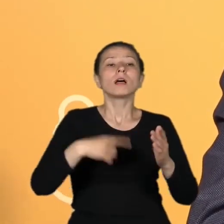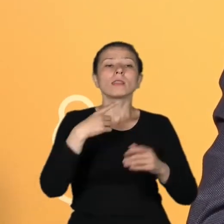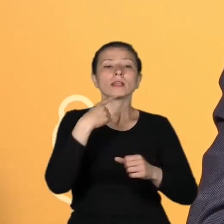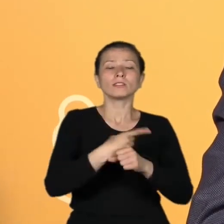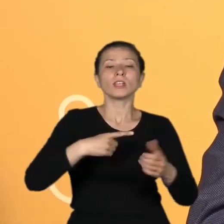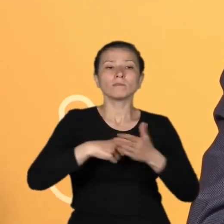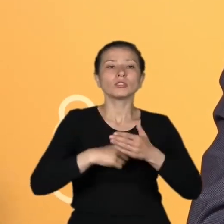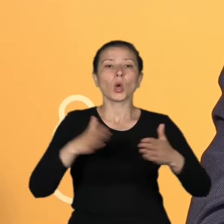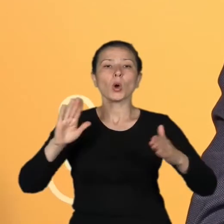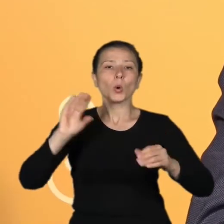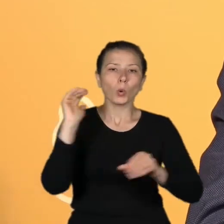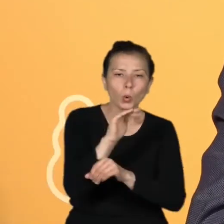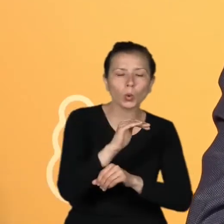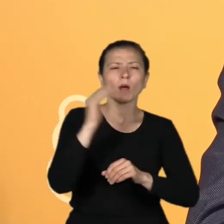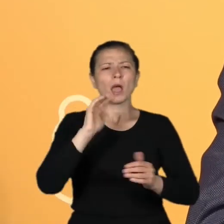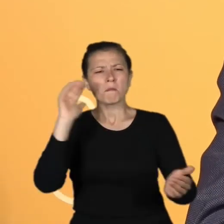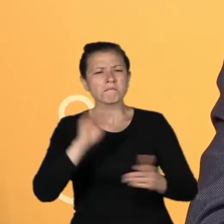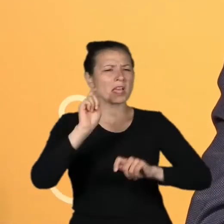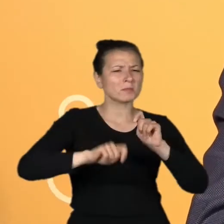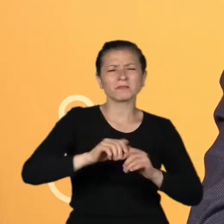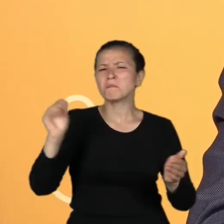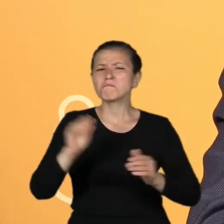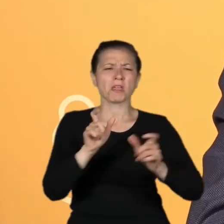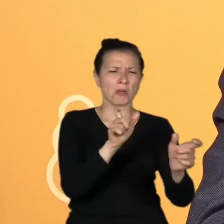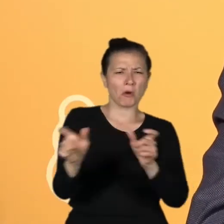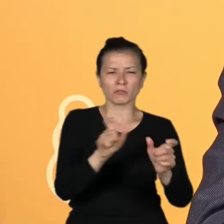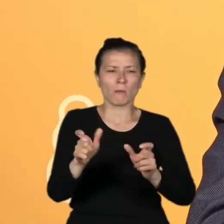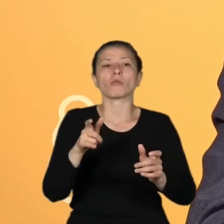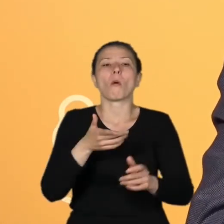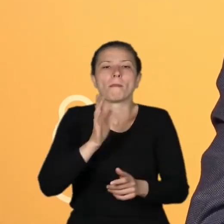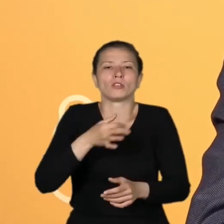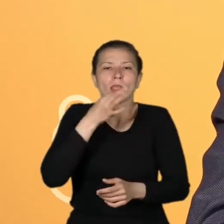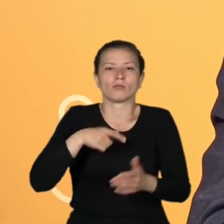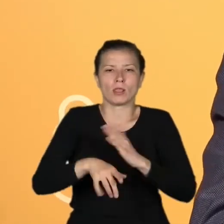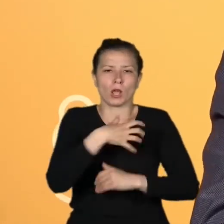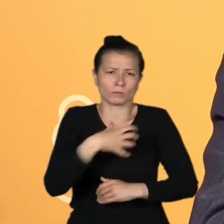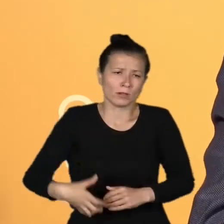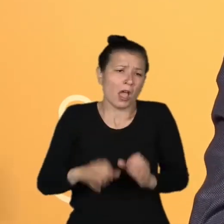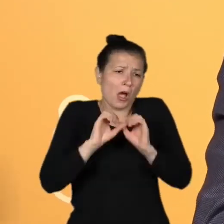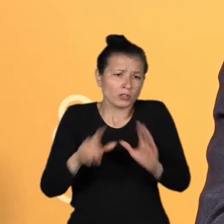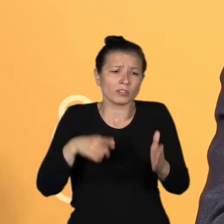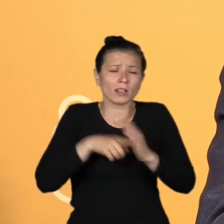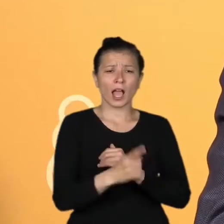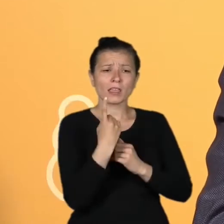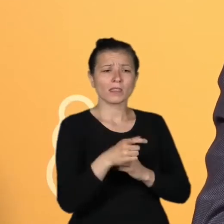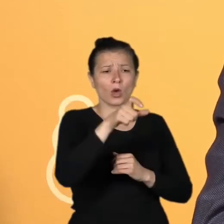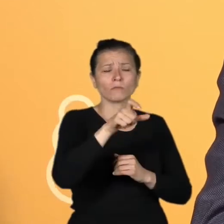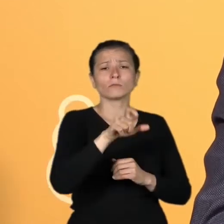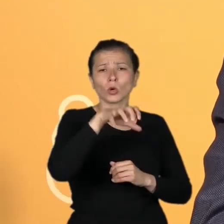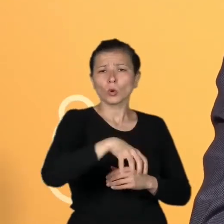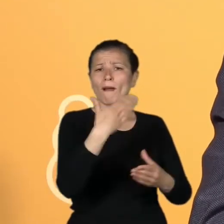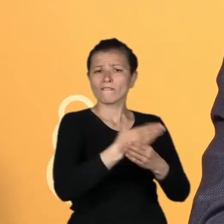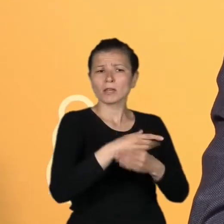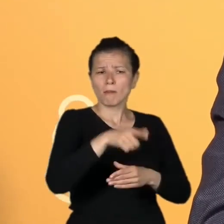tej sprawie, mniej rzeczy sprawdzać, mniej kontrolować, bo wtedy będzie dla gospodarki lepiej. Oczywiście dla pojedynczego inwestora być może będzie lepiej, bo